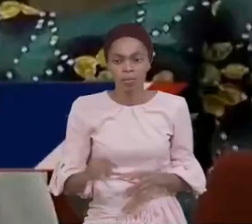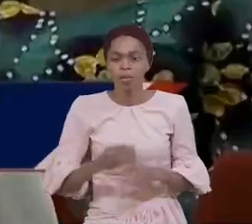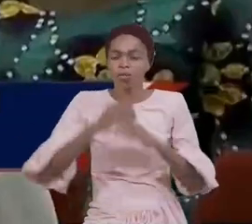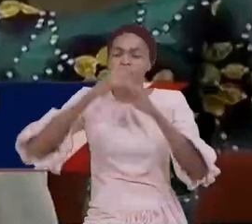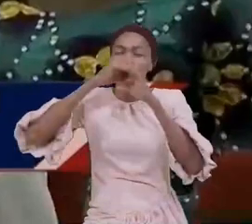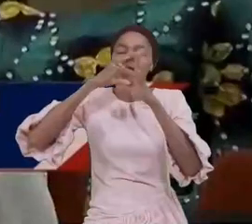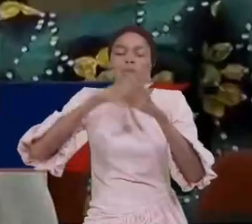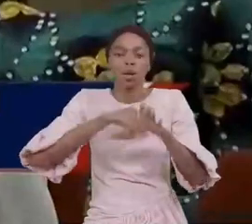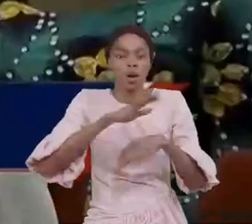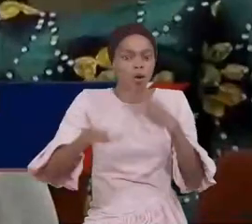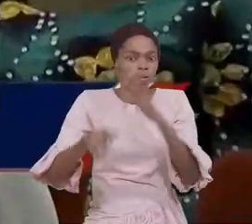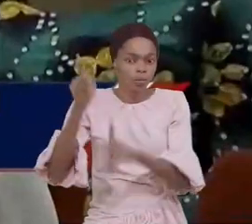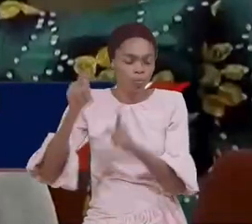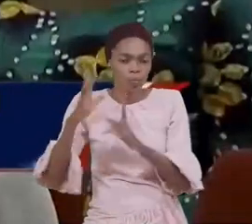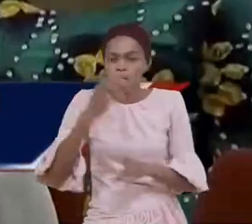poussera de grands cris.